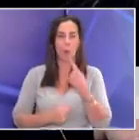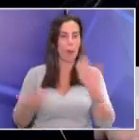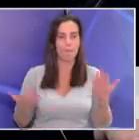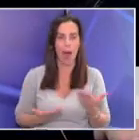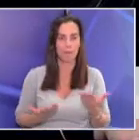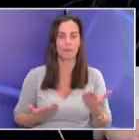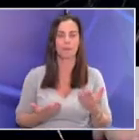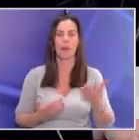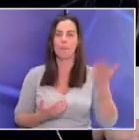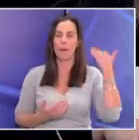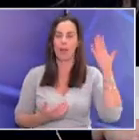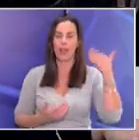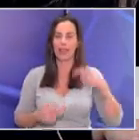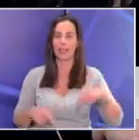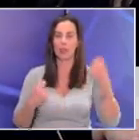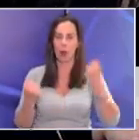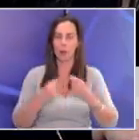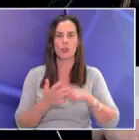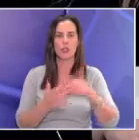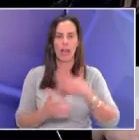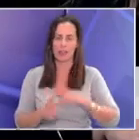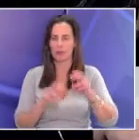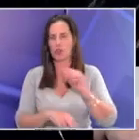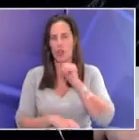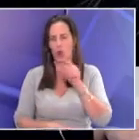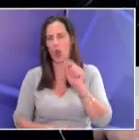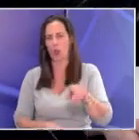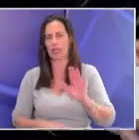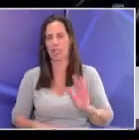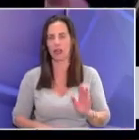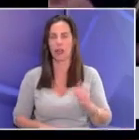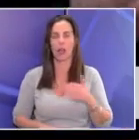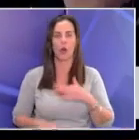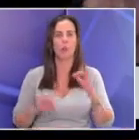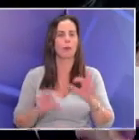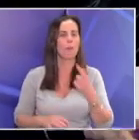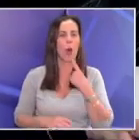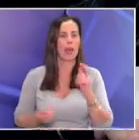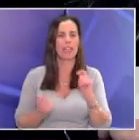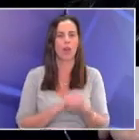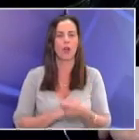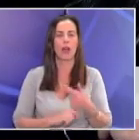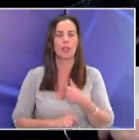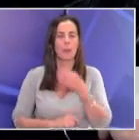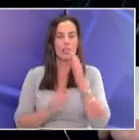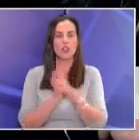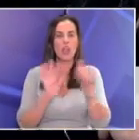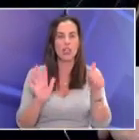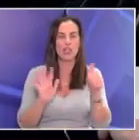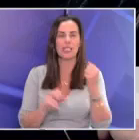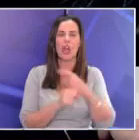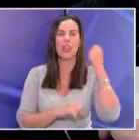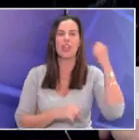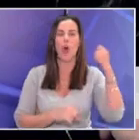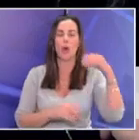אומר שבעבר היה את החינוך התעבורתי, מי שרצה נכנס, מי שרצה לא נכנס. אנחנו בעצם, מה אומרת הרפורמה? אנחנו בגיל 16 הכנסנו את